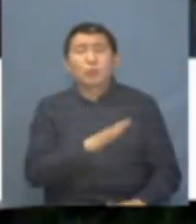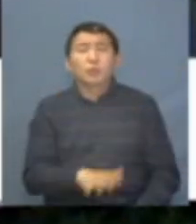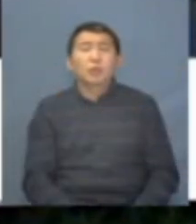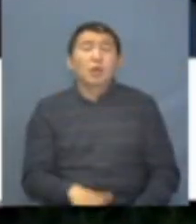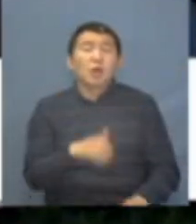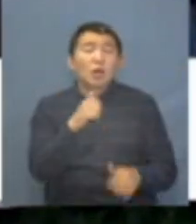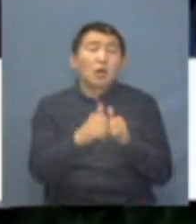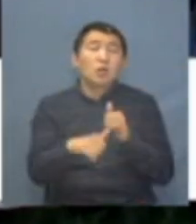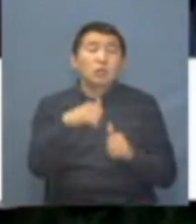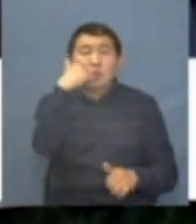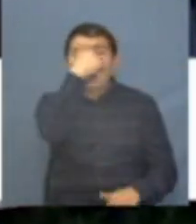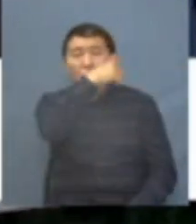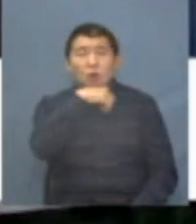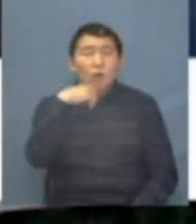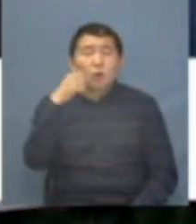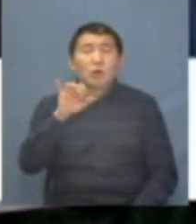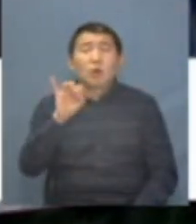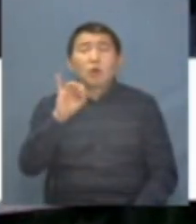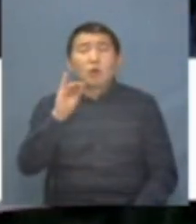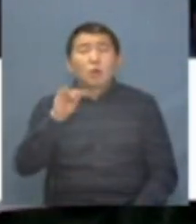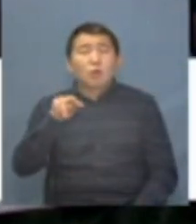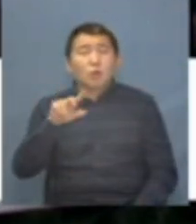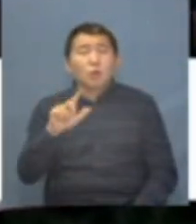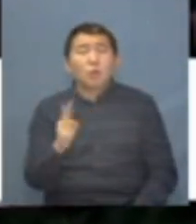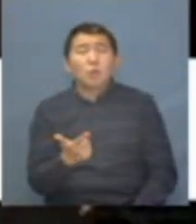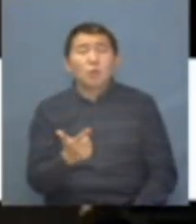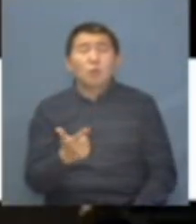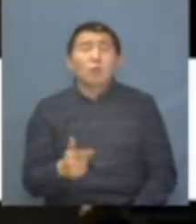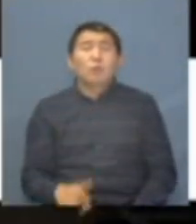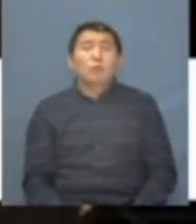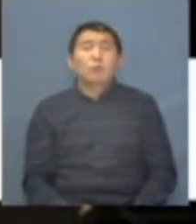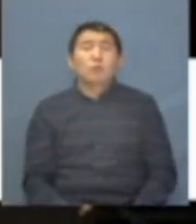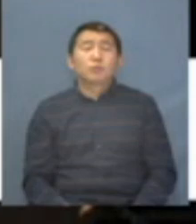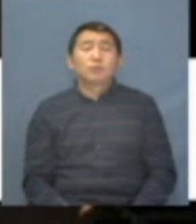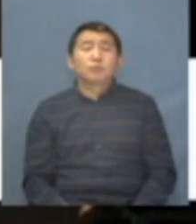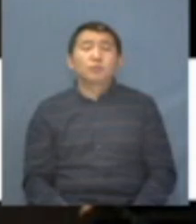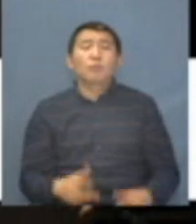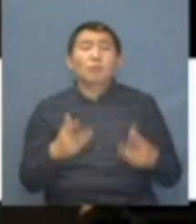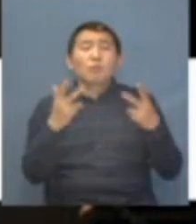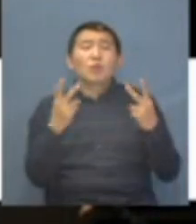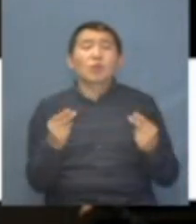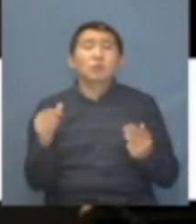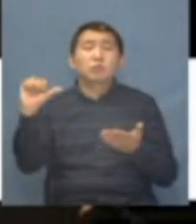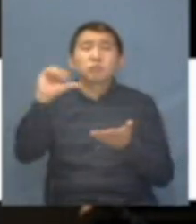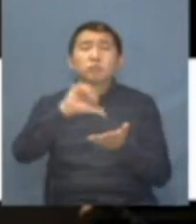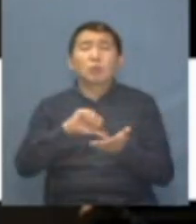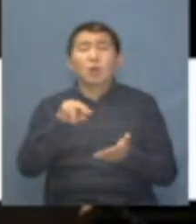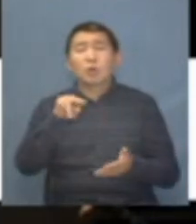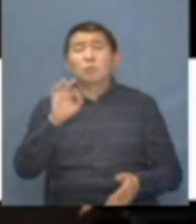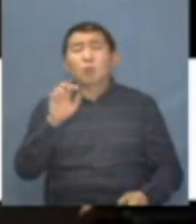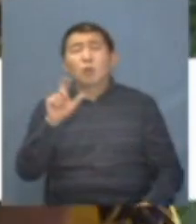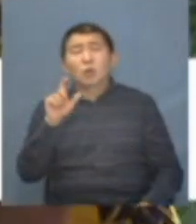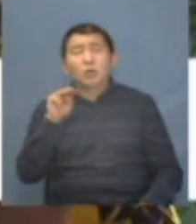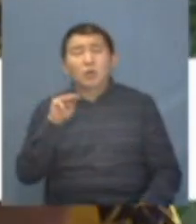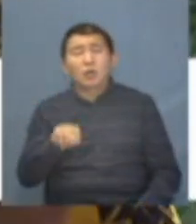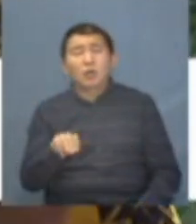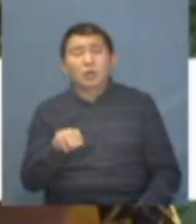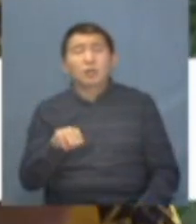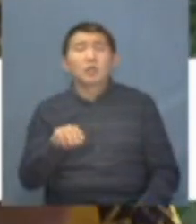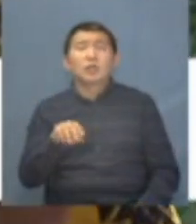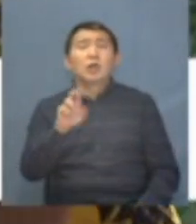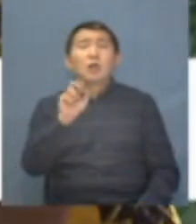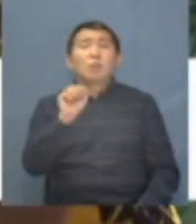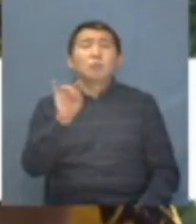Ежегодно в июле в районе Алтая проходит международный фестиваль «Золотой Тургусун», где принимают участие поэты, авторы и исполнители, бардовские